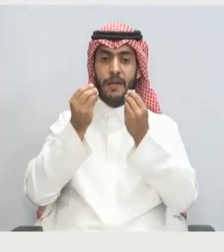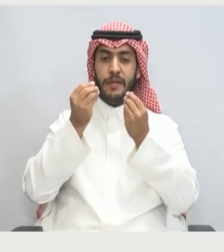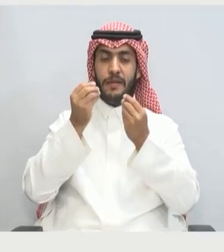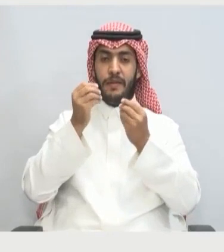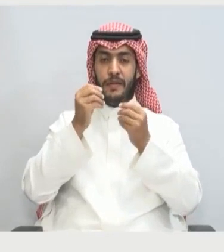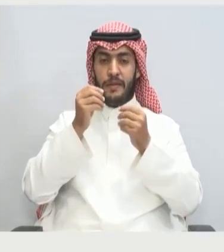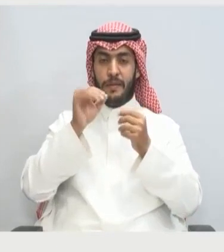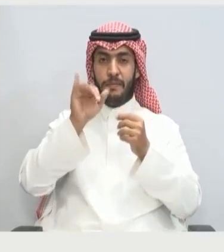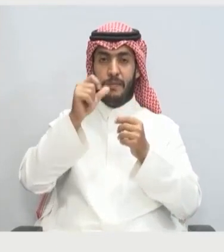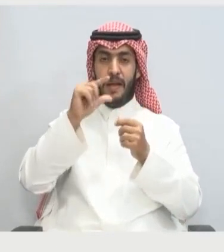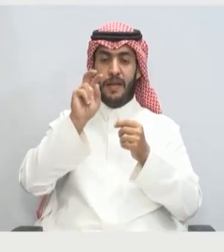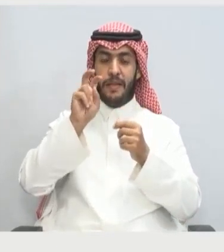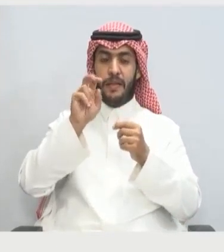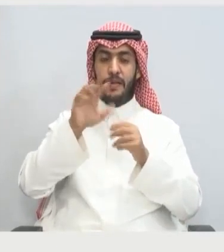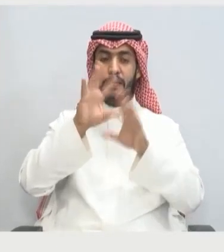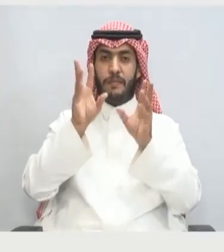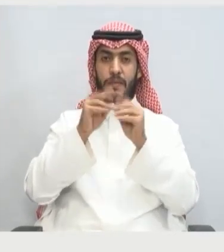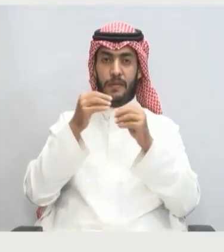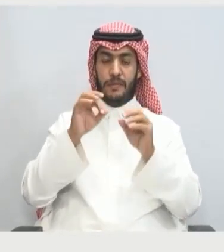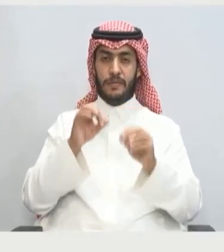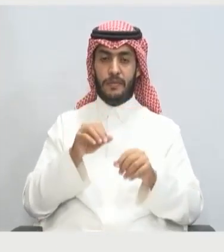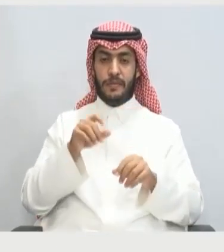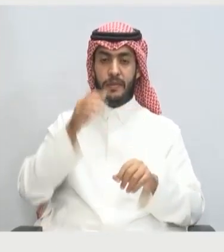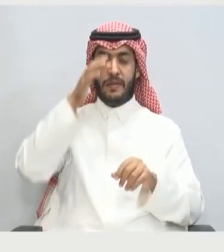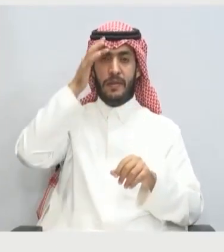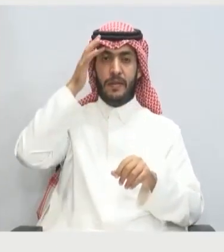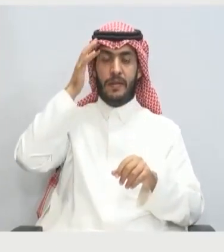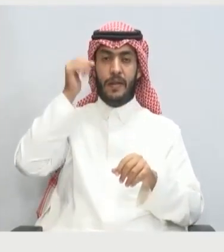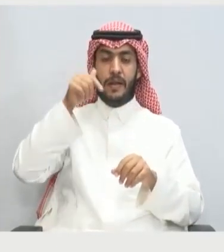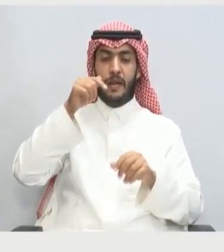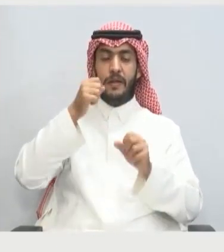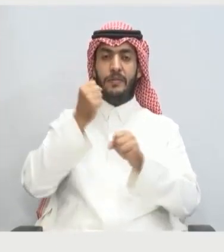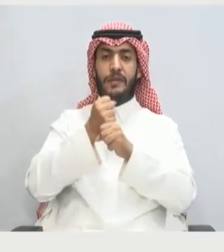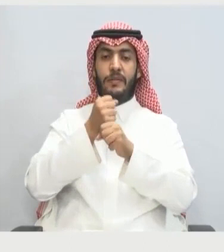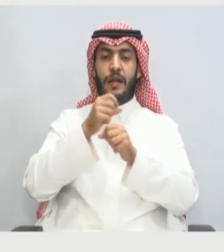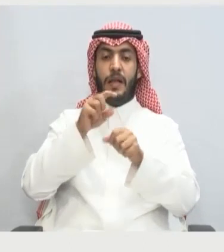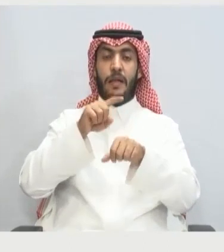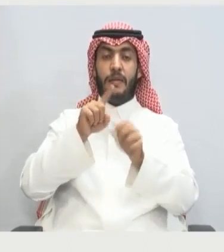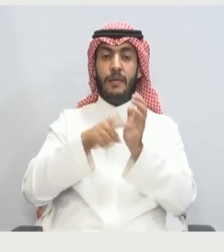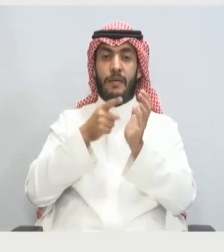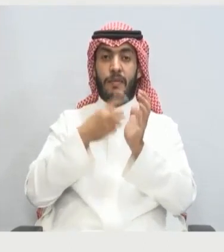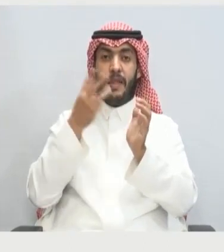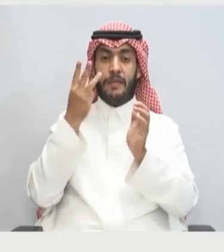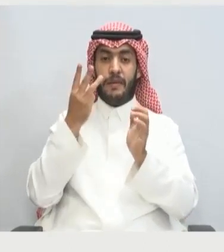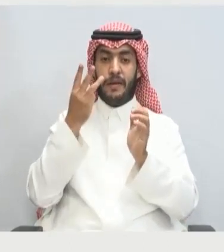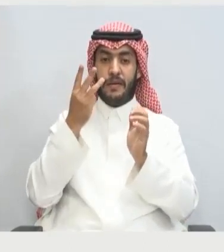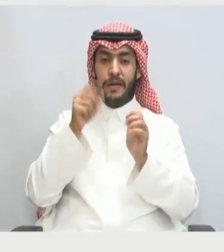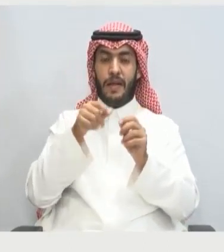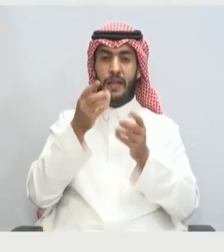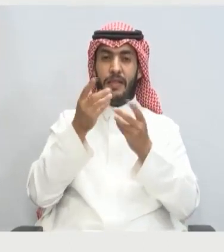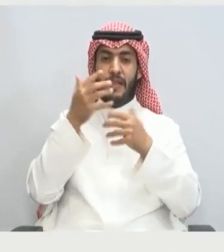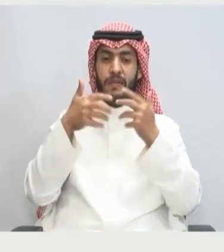ولاحظ هنا موجوده عندي المعاملات افترض انه اجري ثلاث مرات هذا